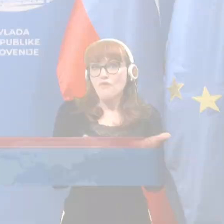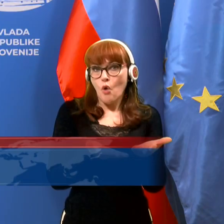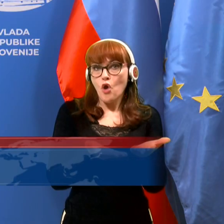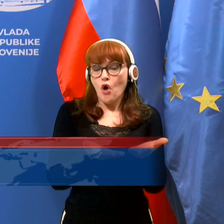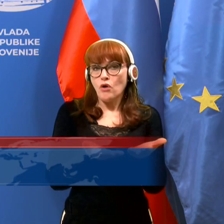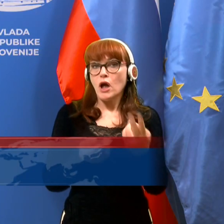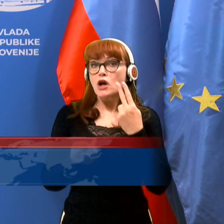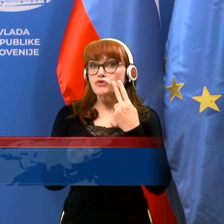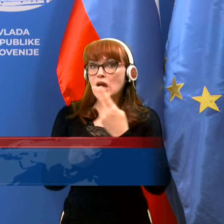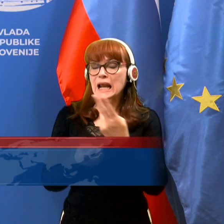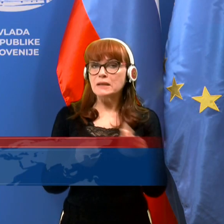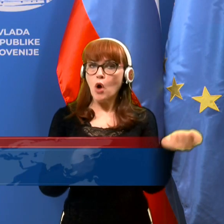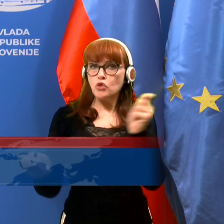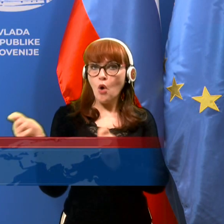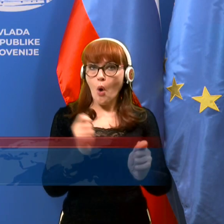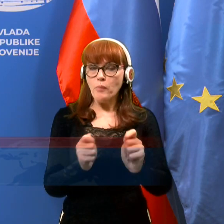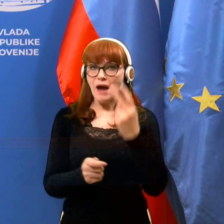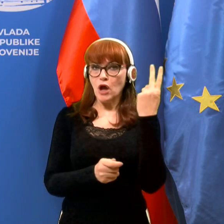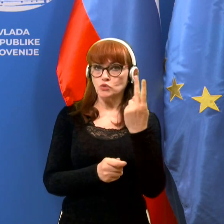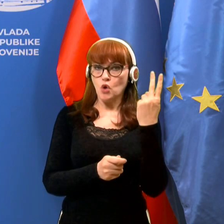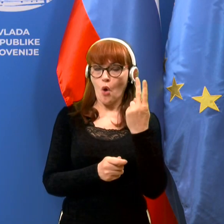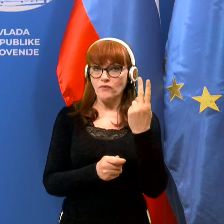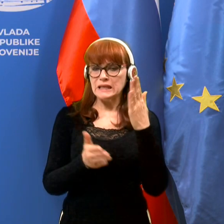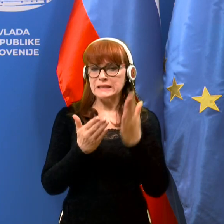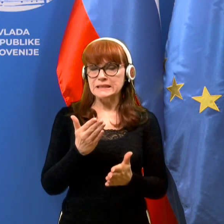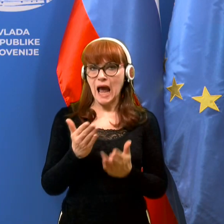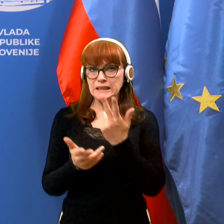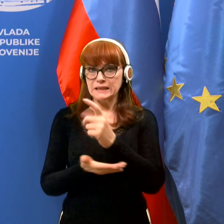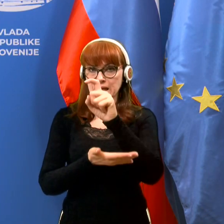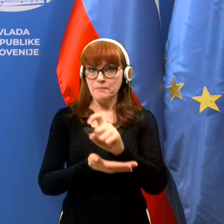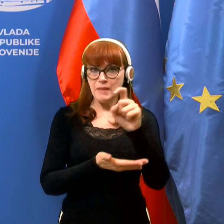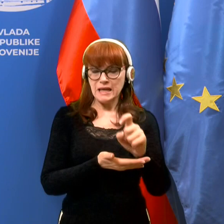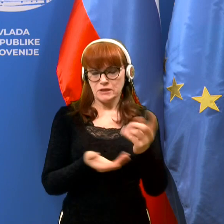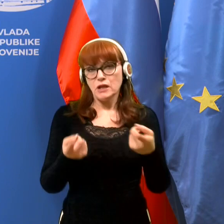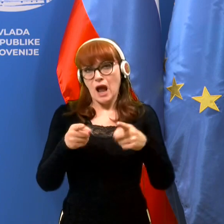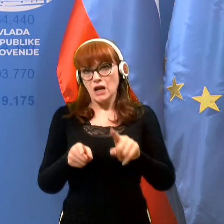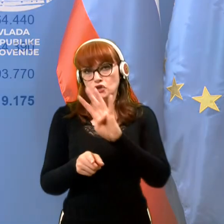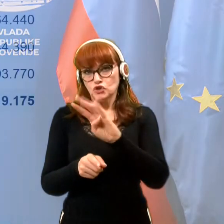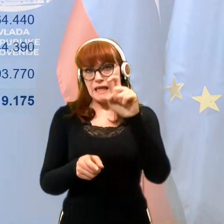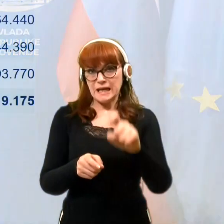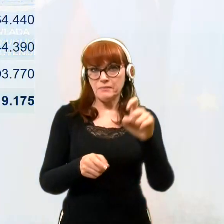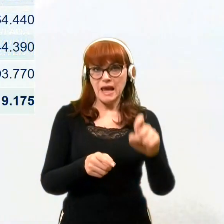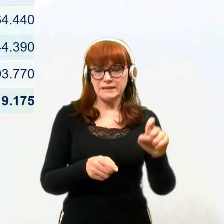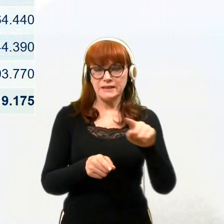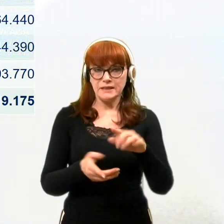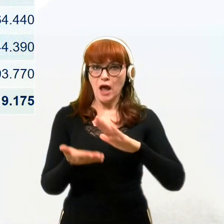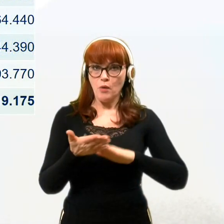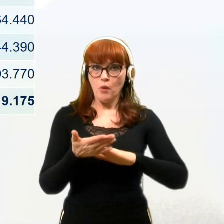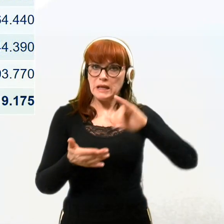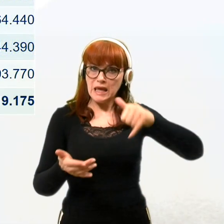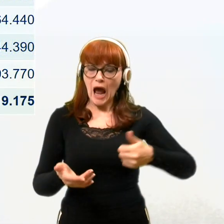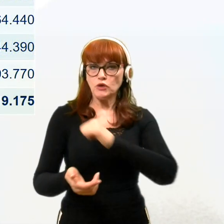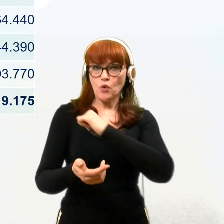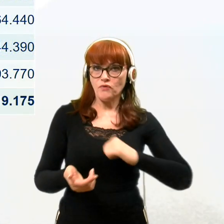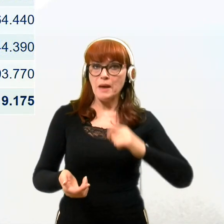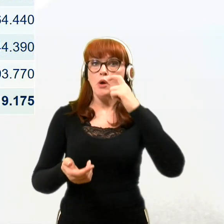voljo. Če gledamo dobave v Sloveniji za zadnje 3 mesece oziroma 4 mesece, to se pravi januar,